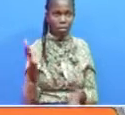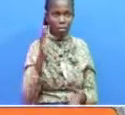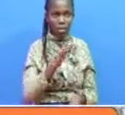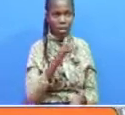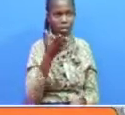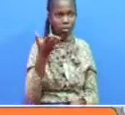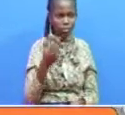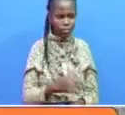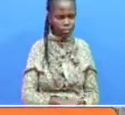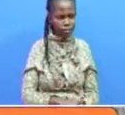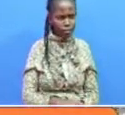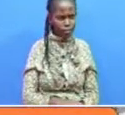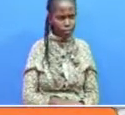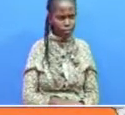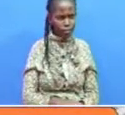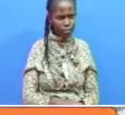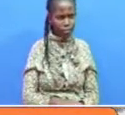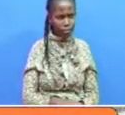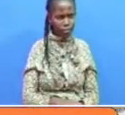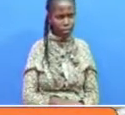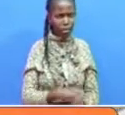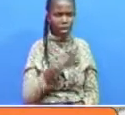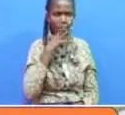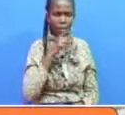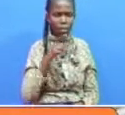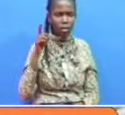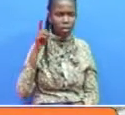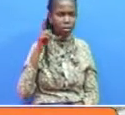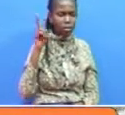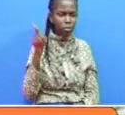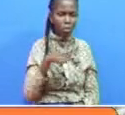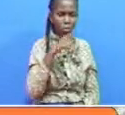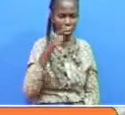hapo he should be disqualified